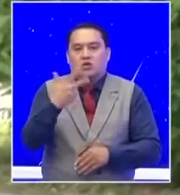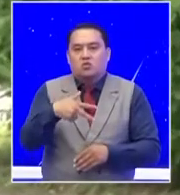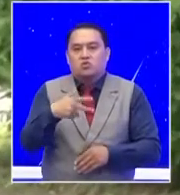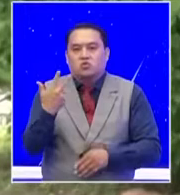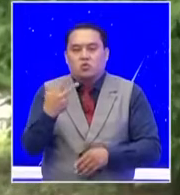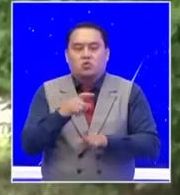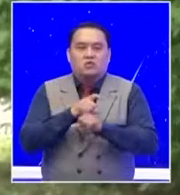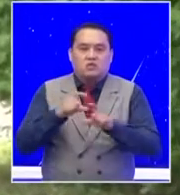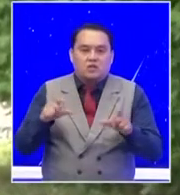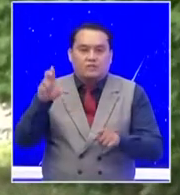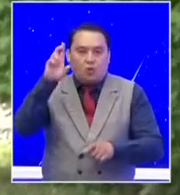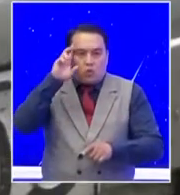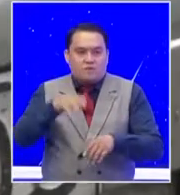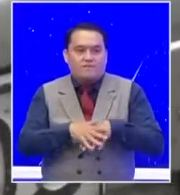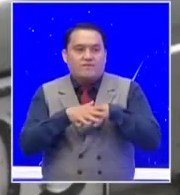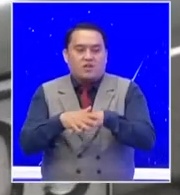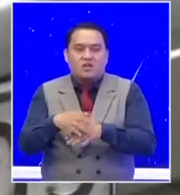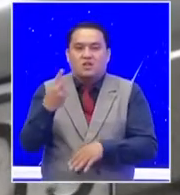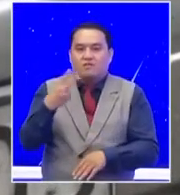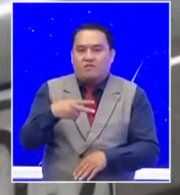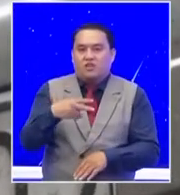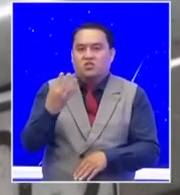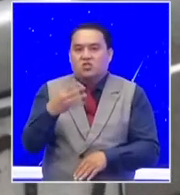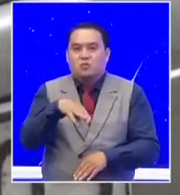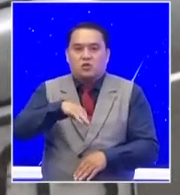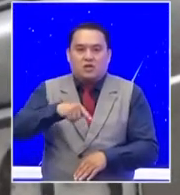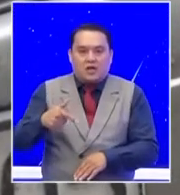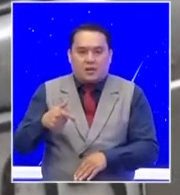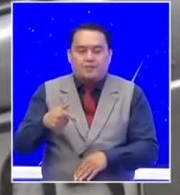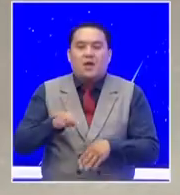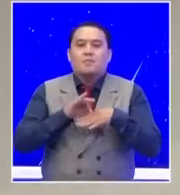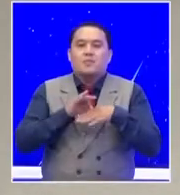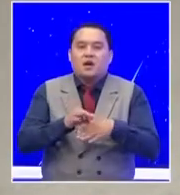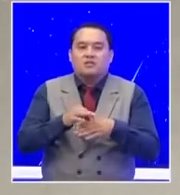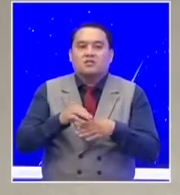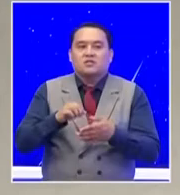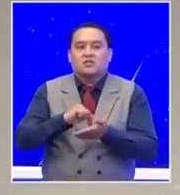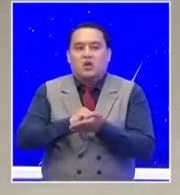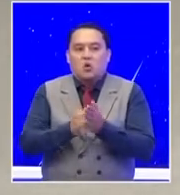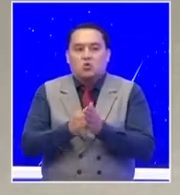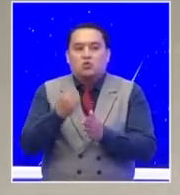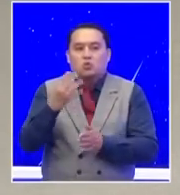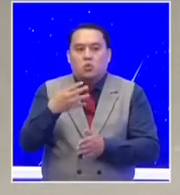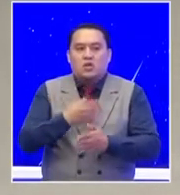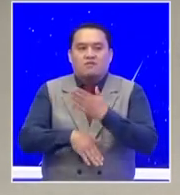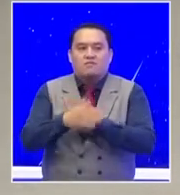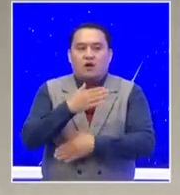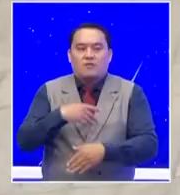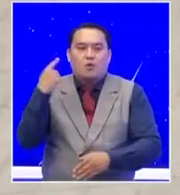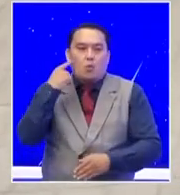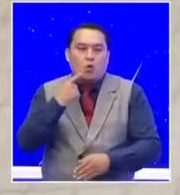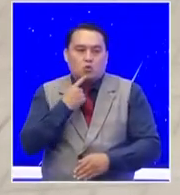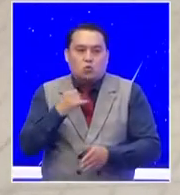34 зданий госучреждений выделено 24 миллиона тенге. Проведена паспортизация 40 объектов для инвалидов по слуху